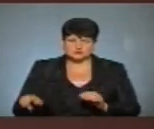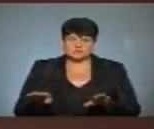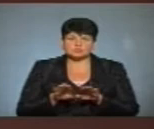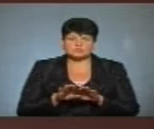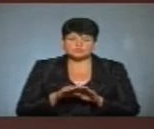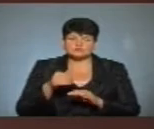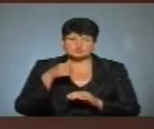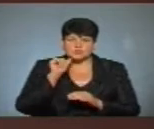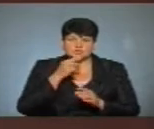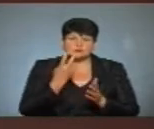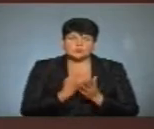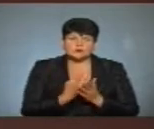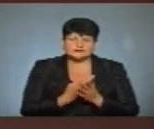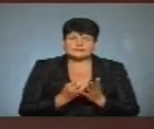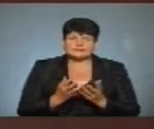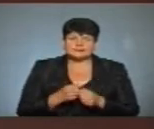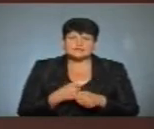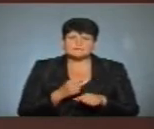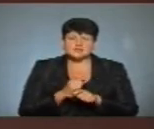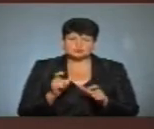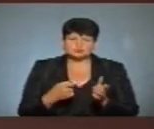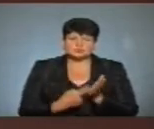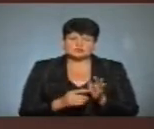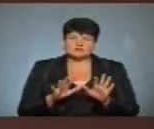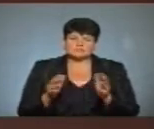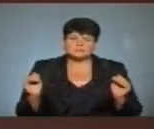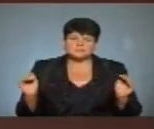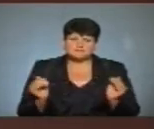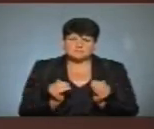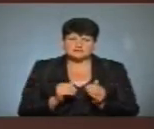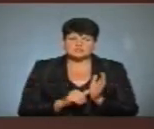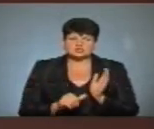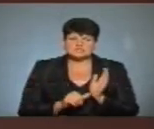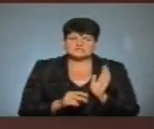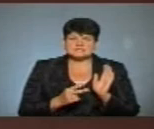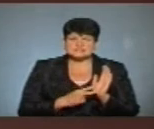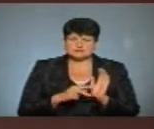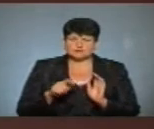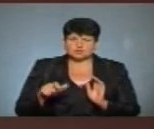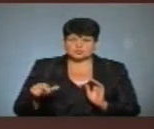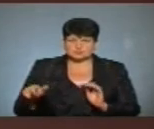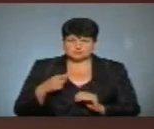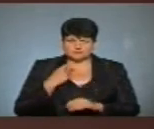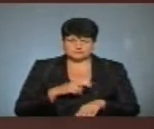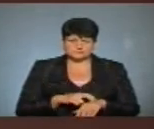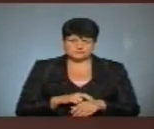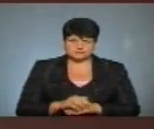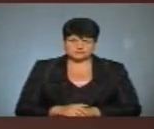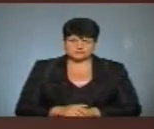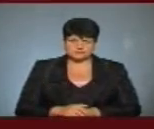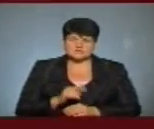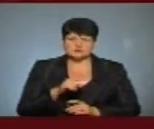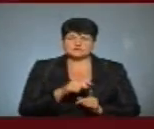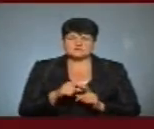з учорашнім показником, кількість лабораторно підтверджених випадків зменшилася на 67 осіб, каже епідеміолог. За його